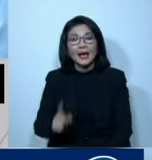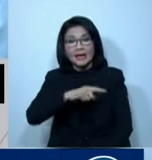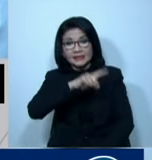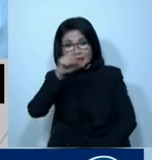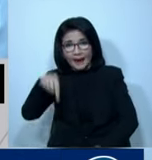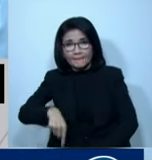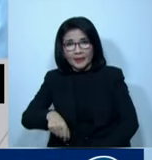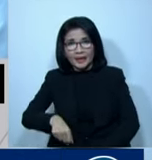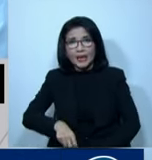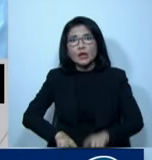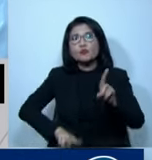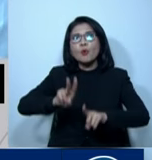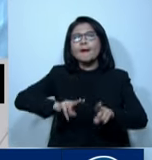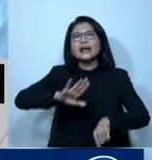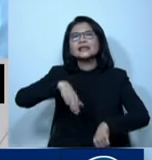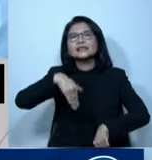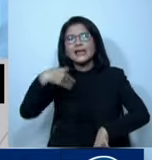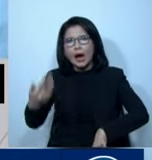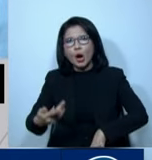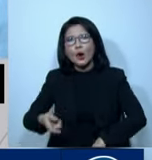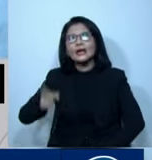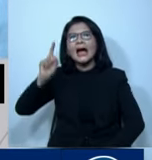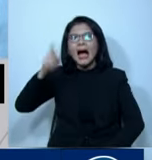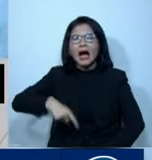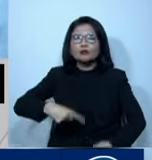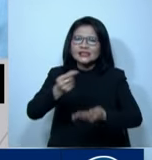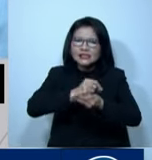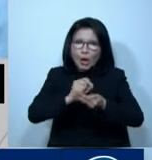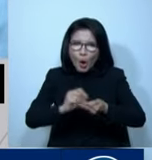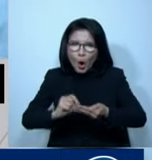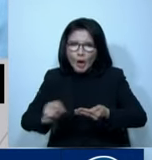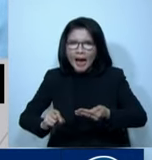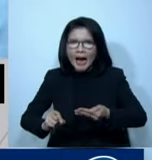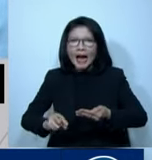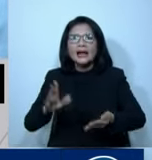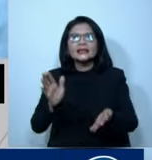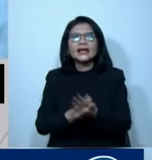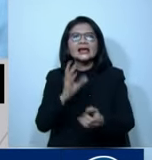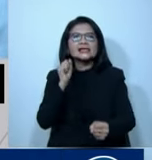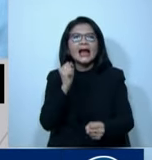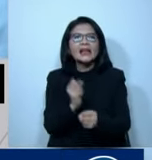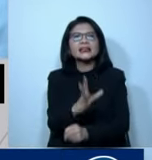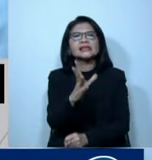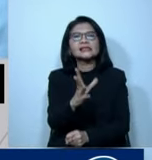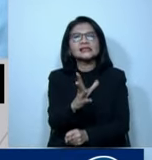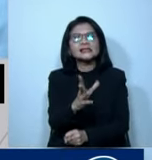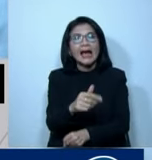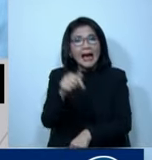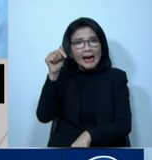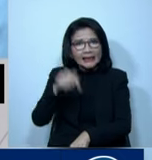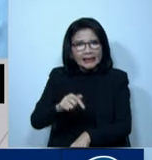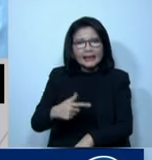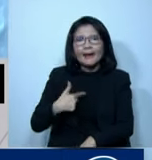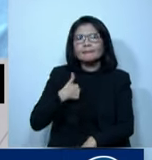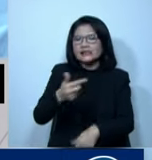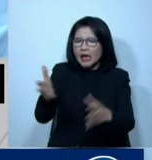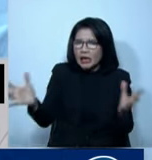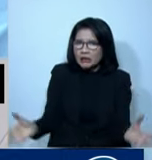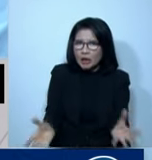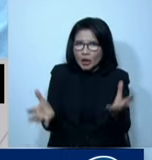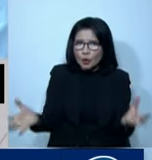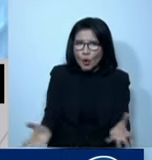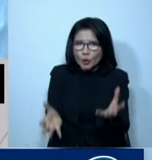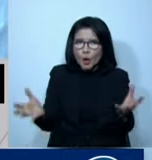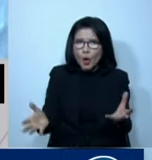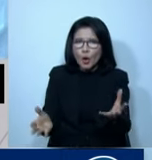sampai dengan 12 tahun mesti sekolah dan gratis inilah yang kemudian bisa kita dorong